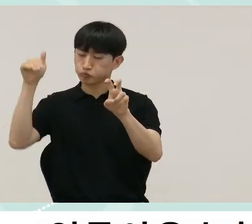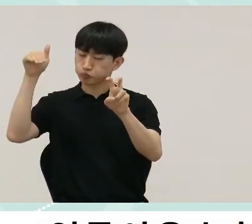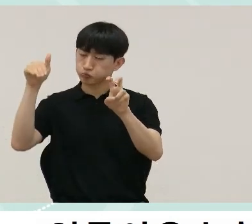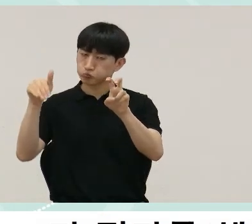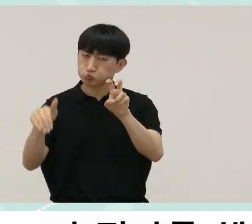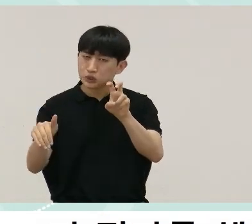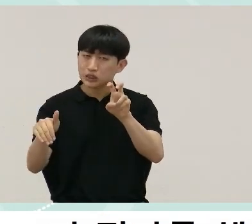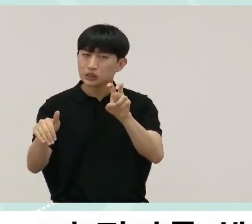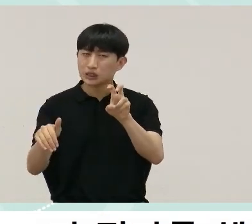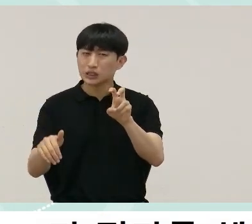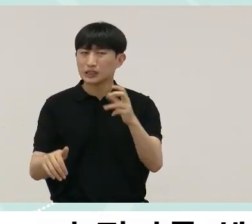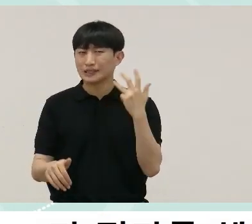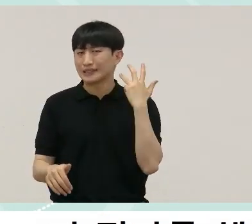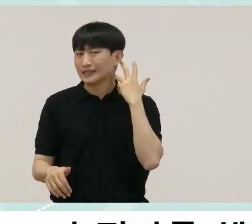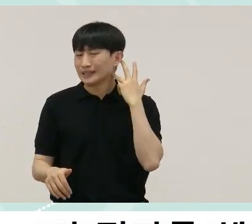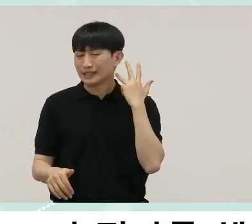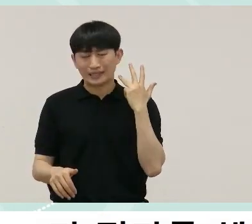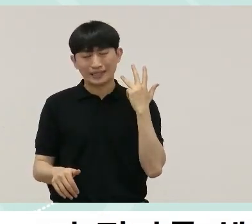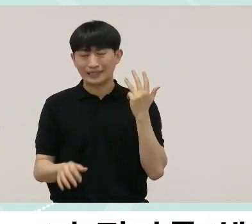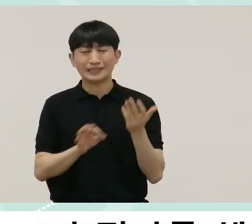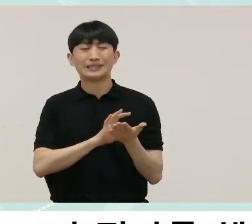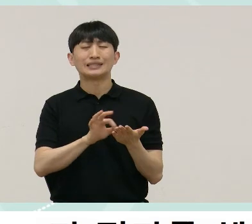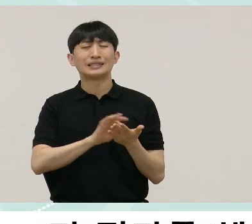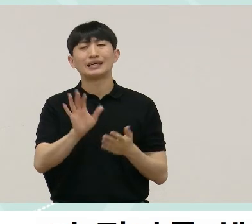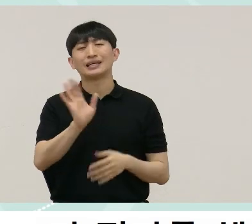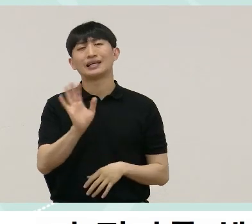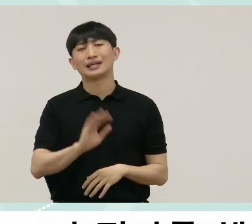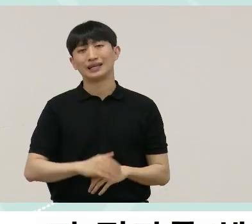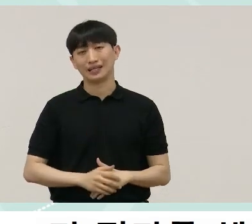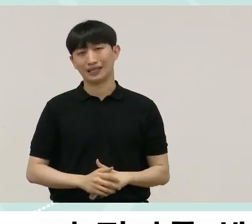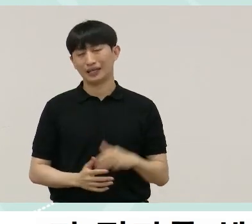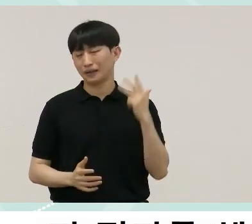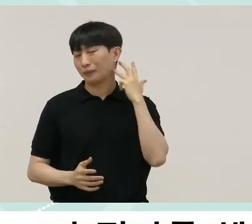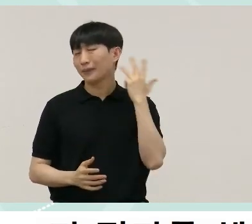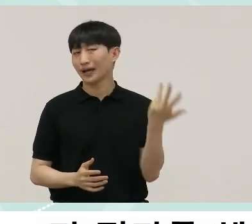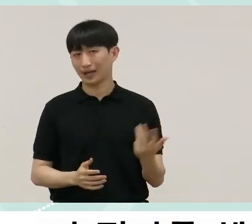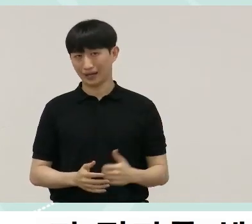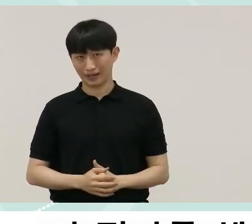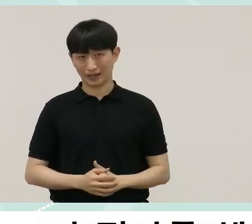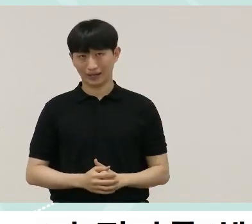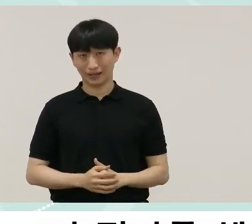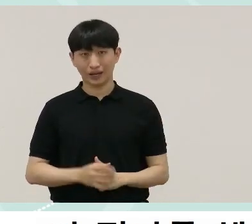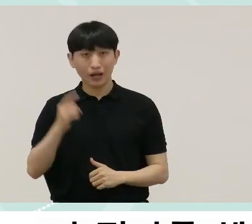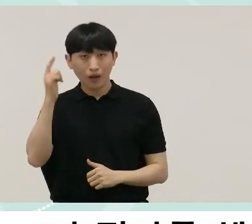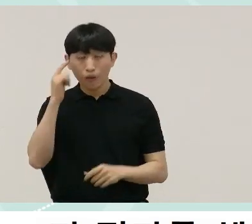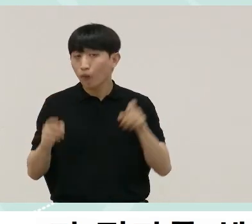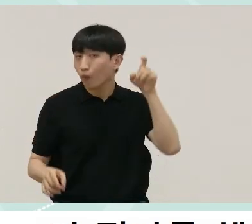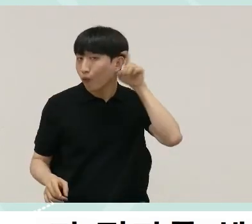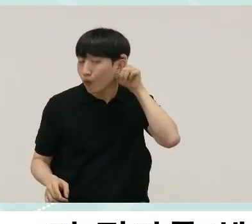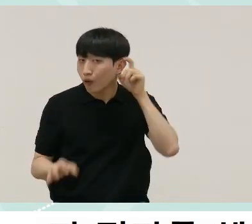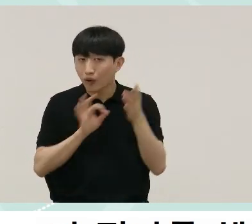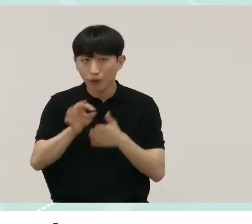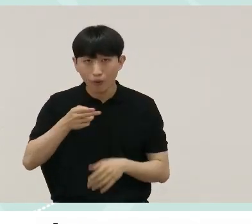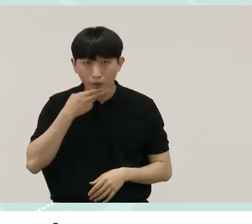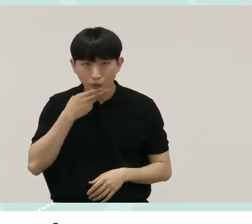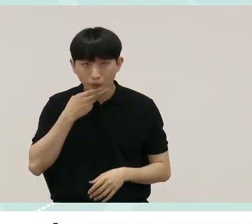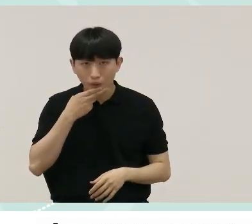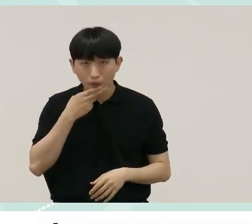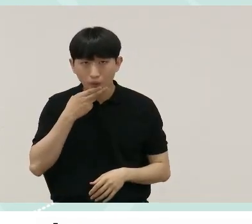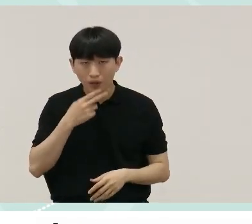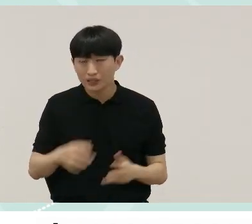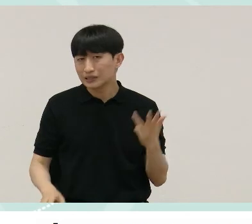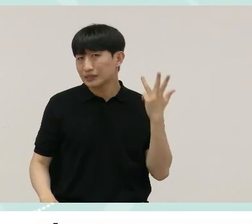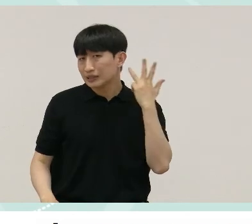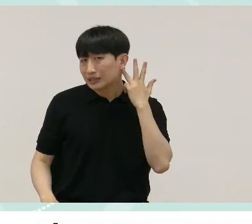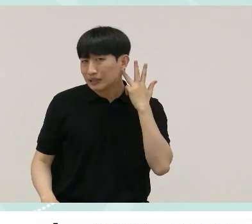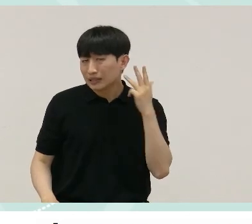인공호흡을 잘 사용하지 않습니다. 이 아이는 보청기를 전혀 사용하지 않았기 때문에 인공호흡 소리가 나중에